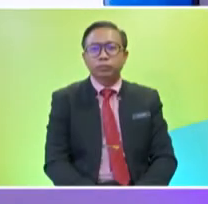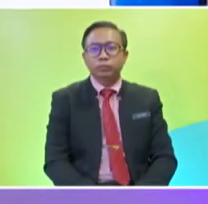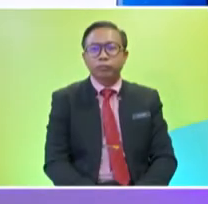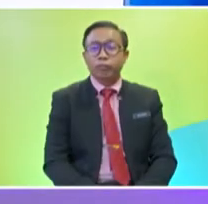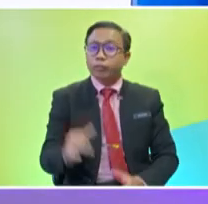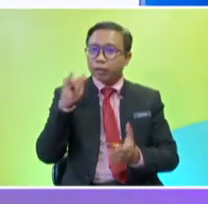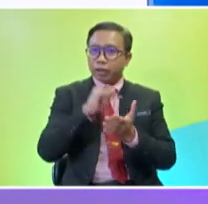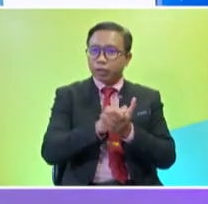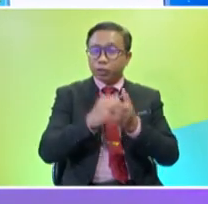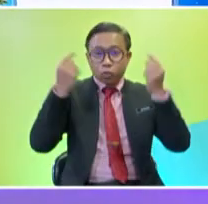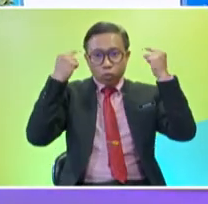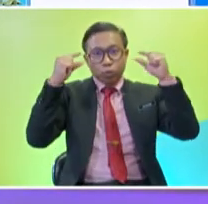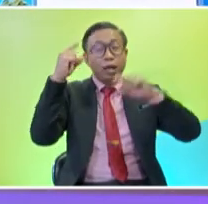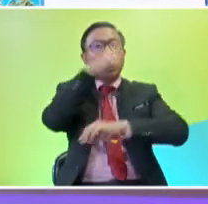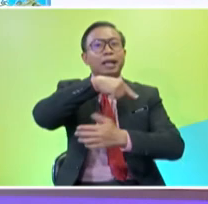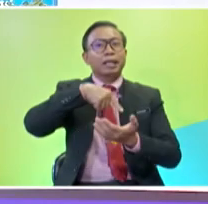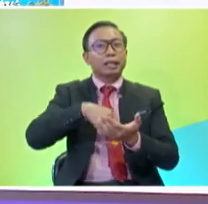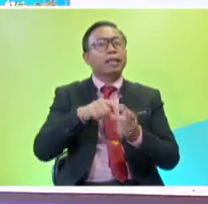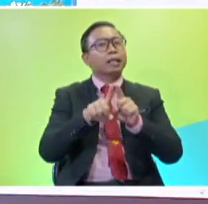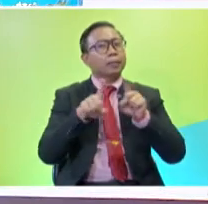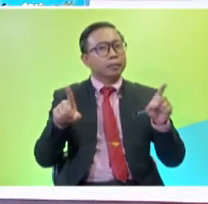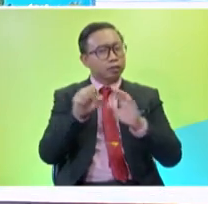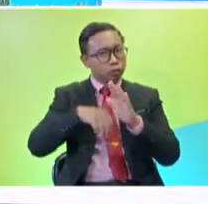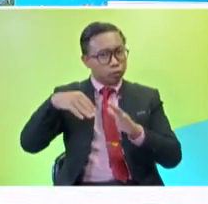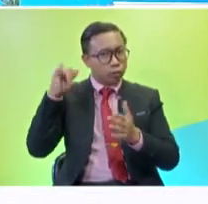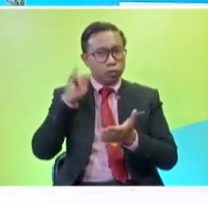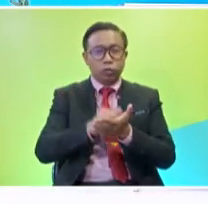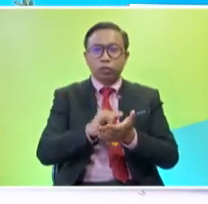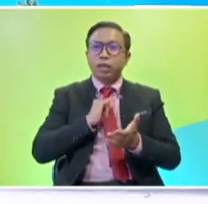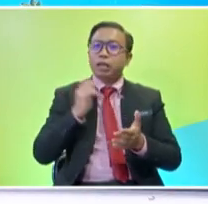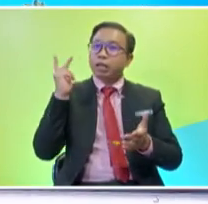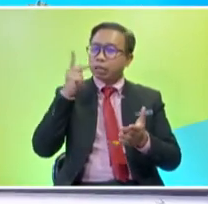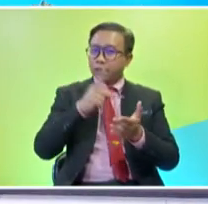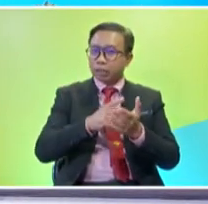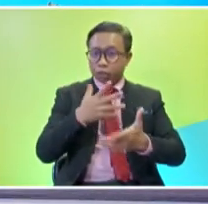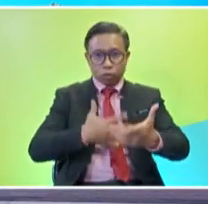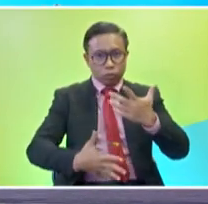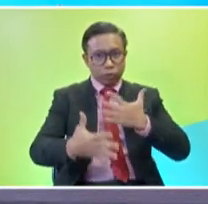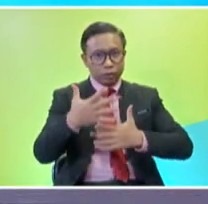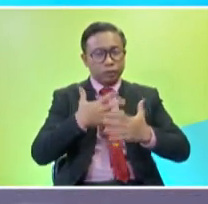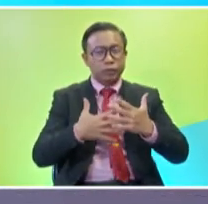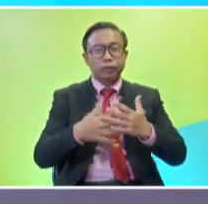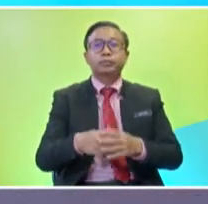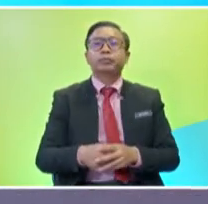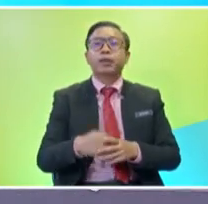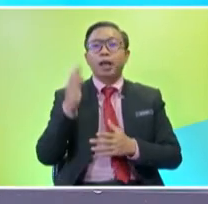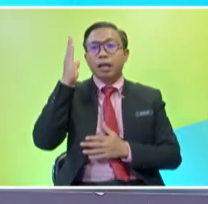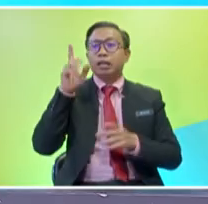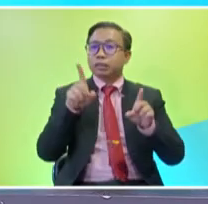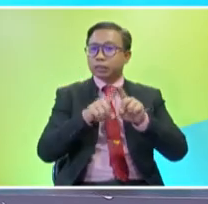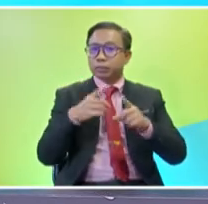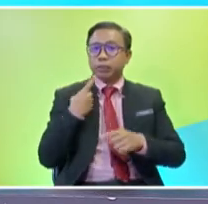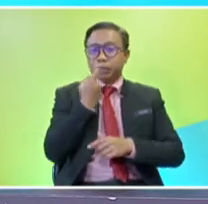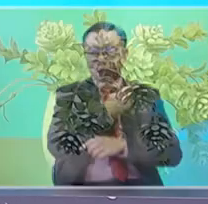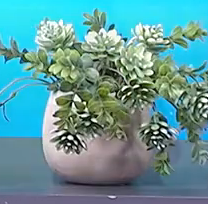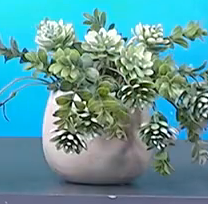itu dia guru kita pada hari ini tapi sebelum itu saya nak perkenalkan dulu juru bahasa isyarat kita yang akan bersama kita